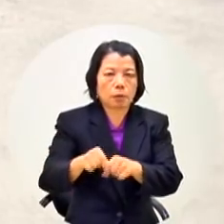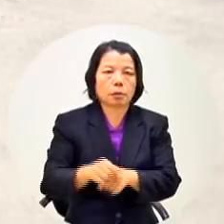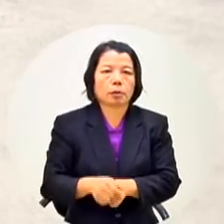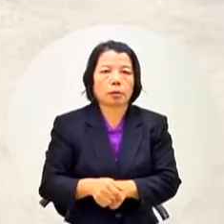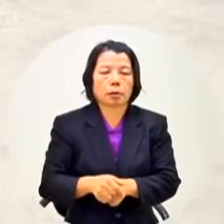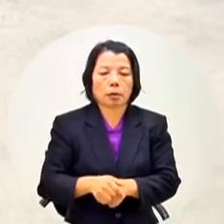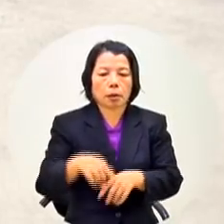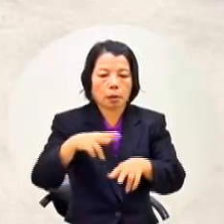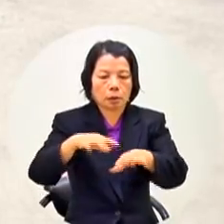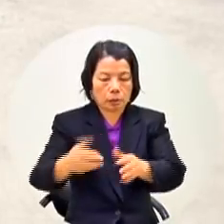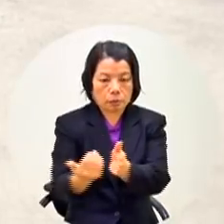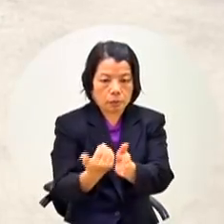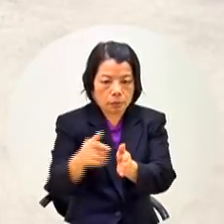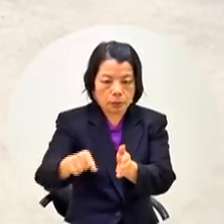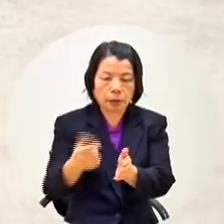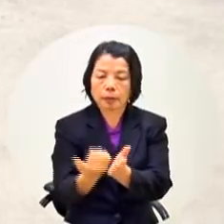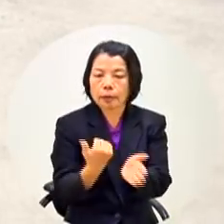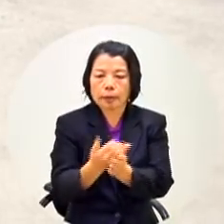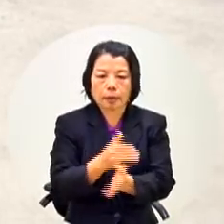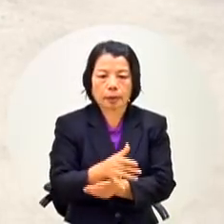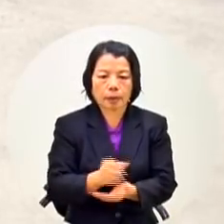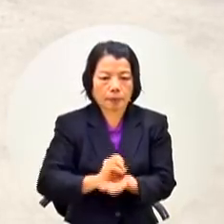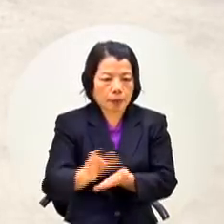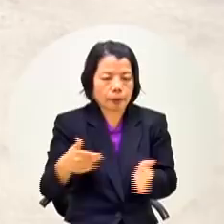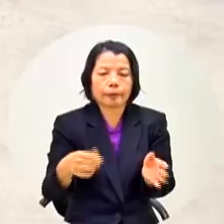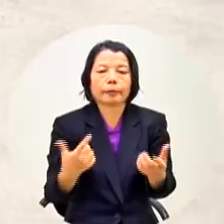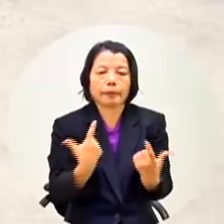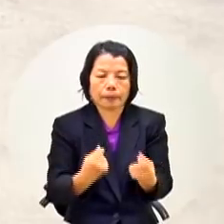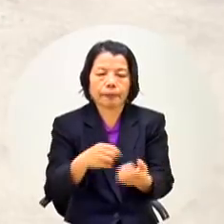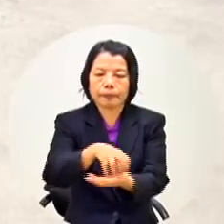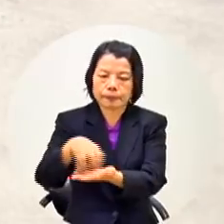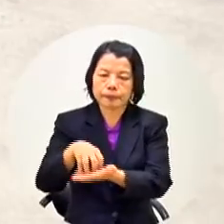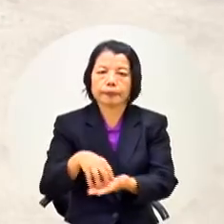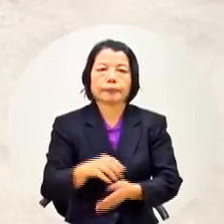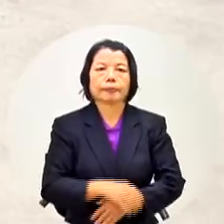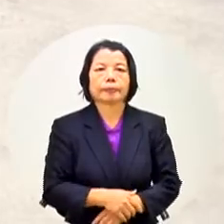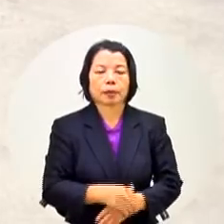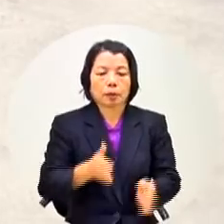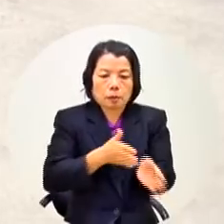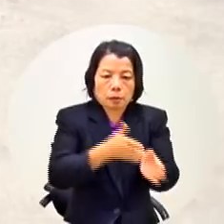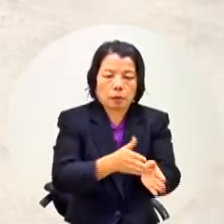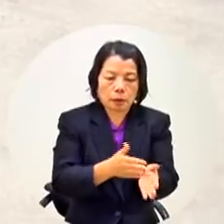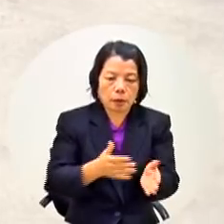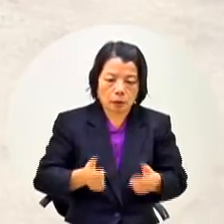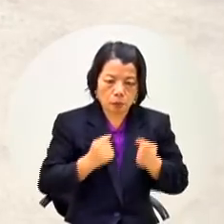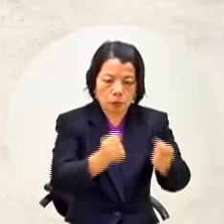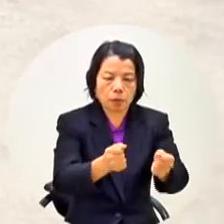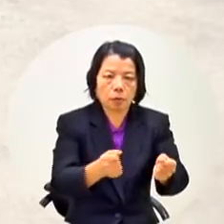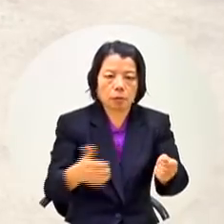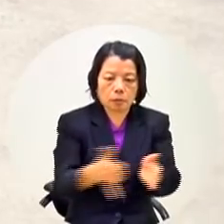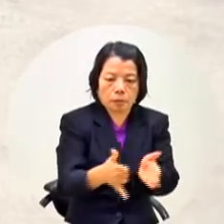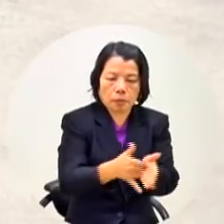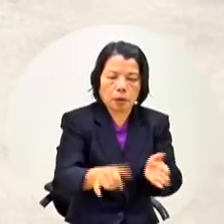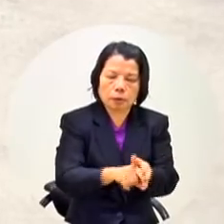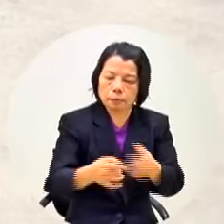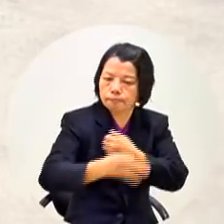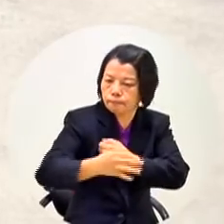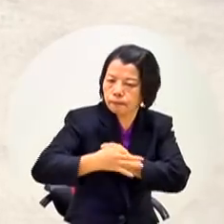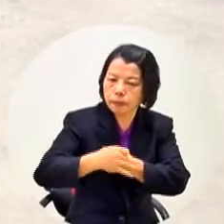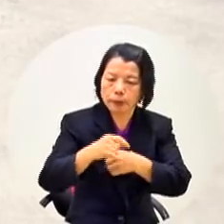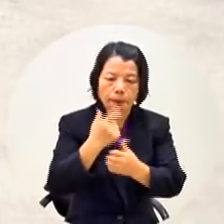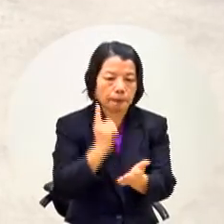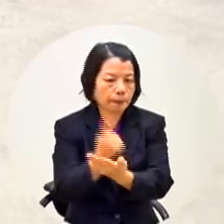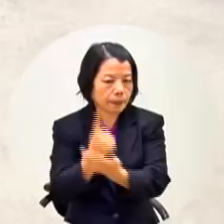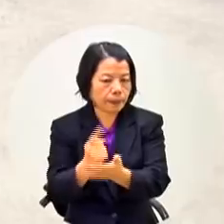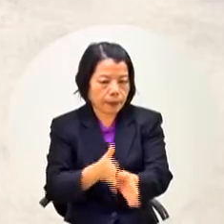那车辆运抵之后仍需进行相关的线地测试。 那每一列车呢，经过了包括